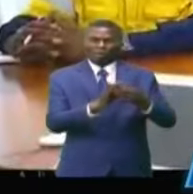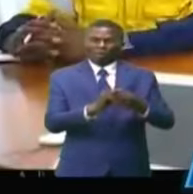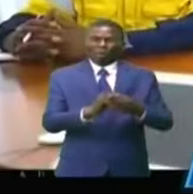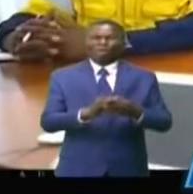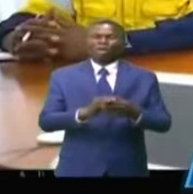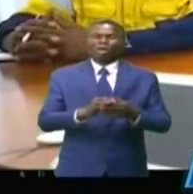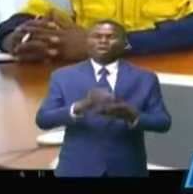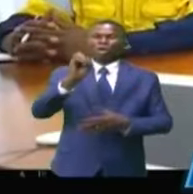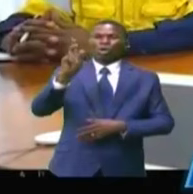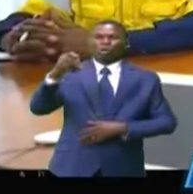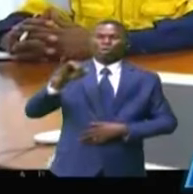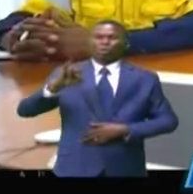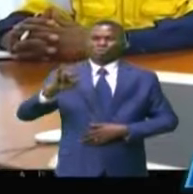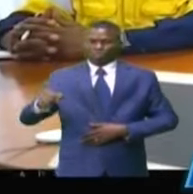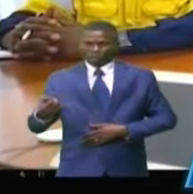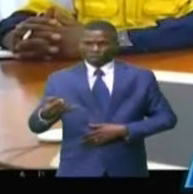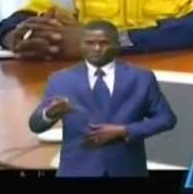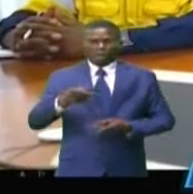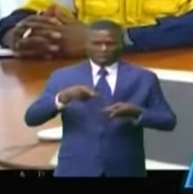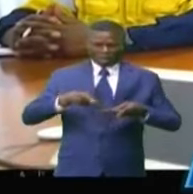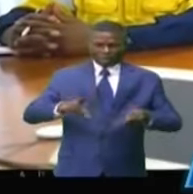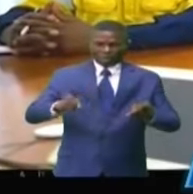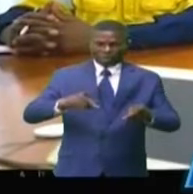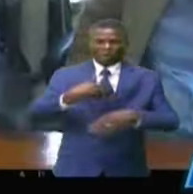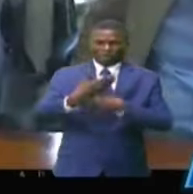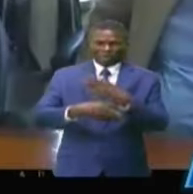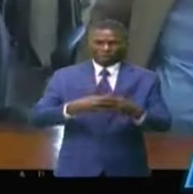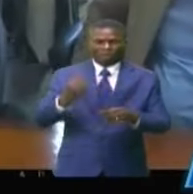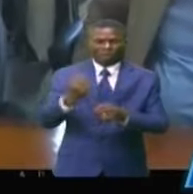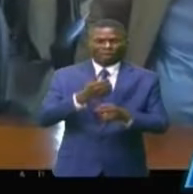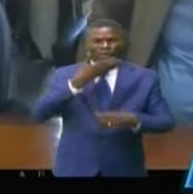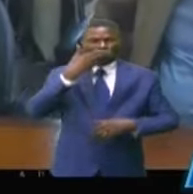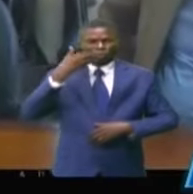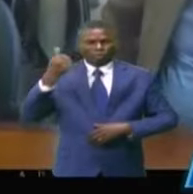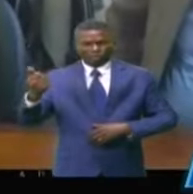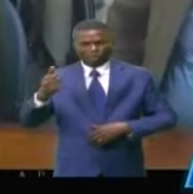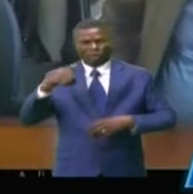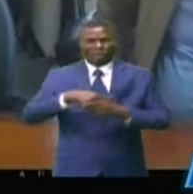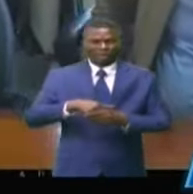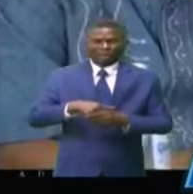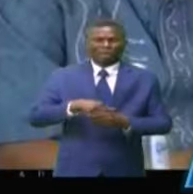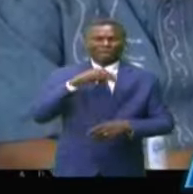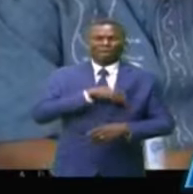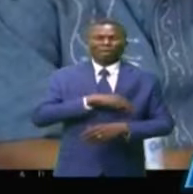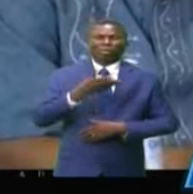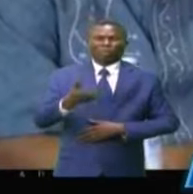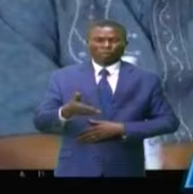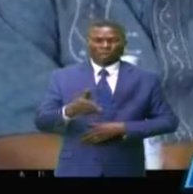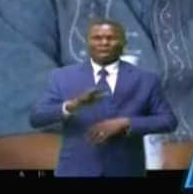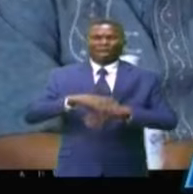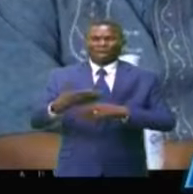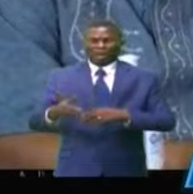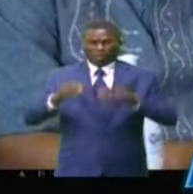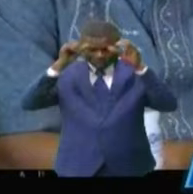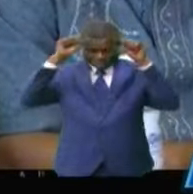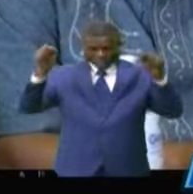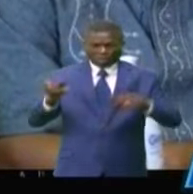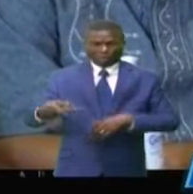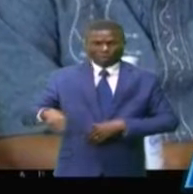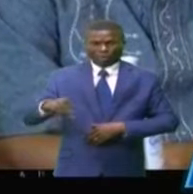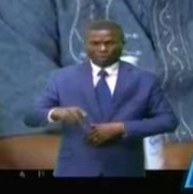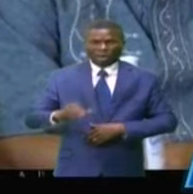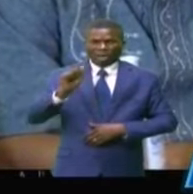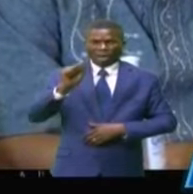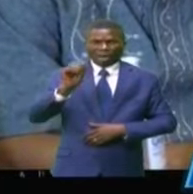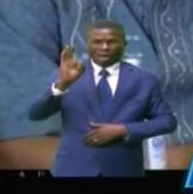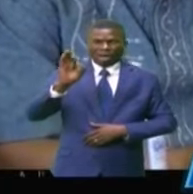de l'ARSP afin de leur permettre de réaliser un bon travail dans le cadre de leur mission. Par ailleurs, le président provincial de la FEC